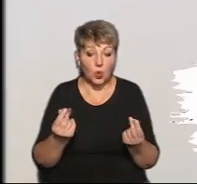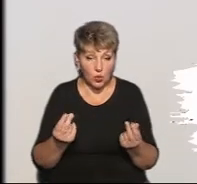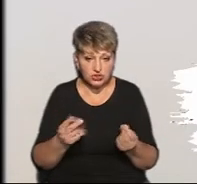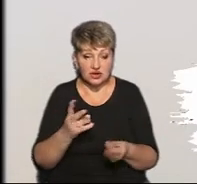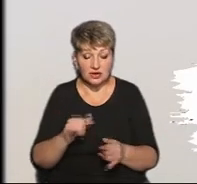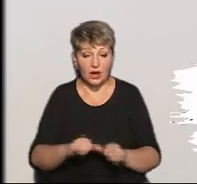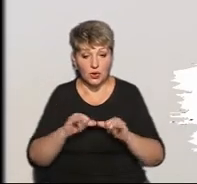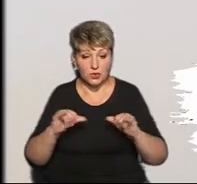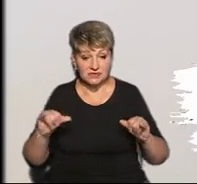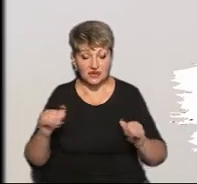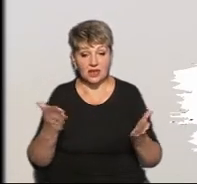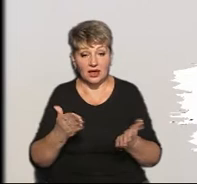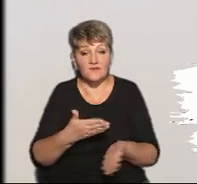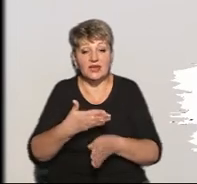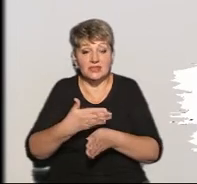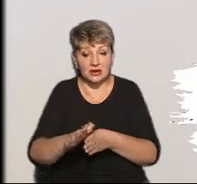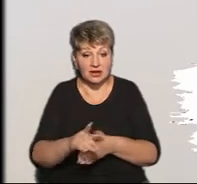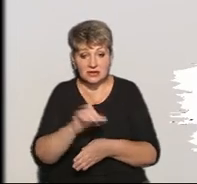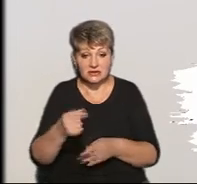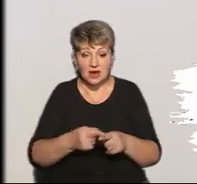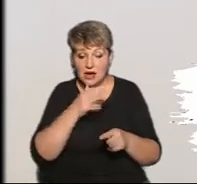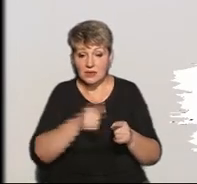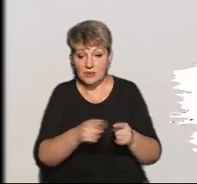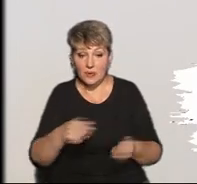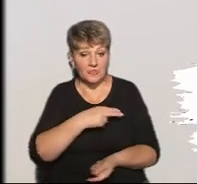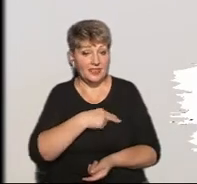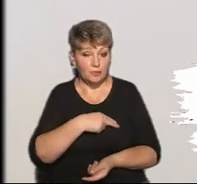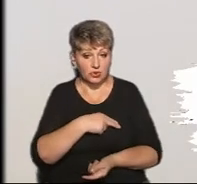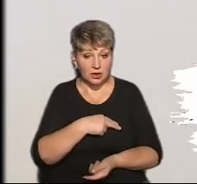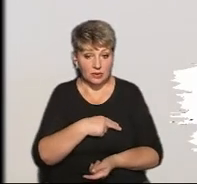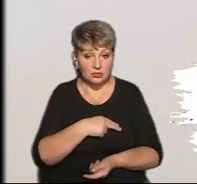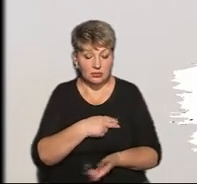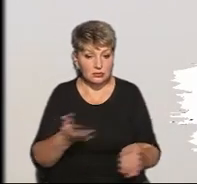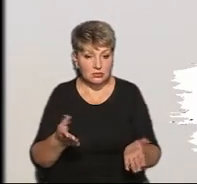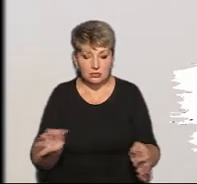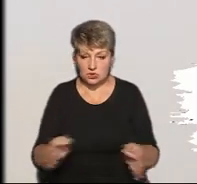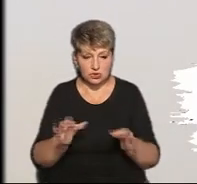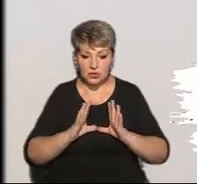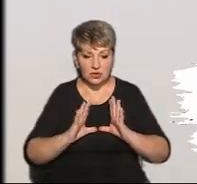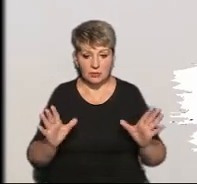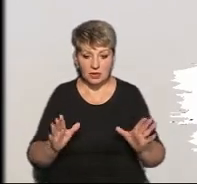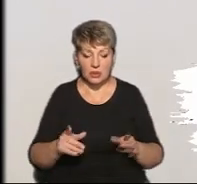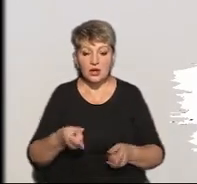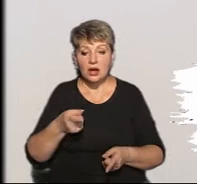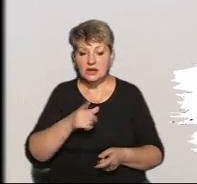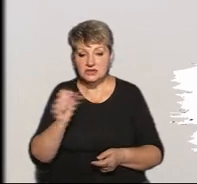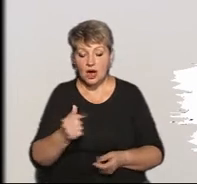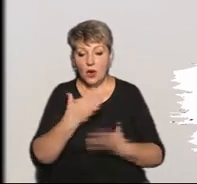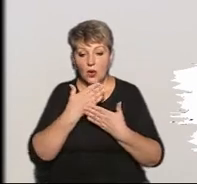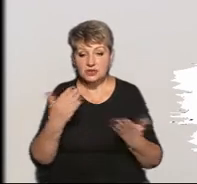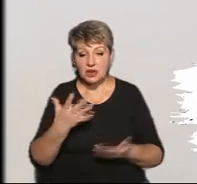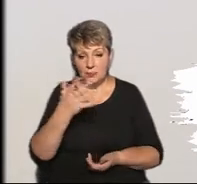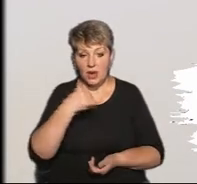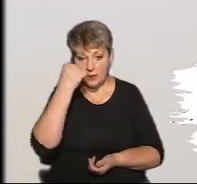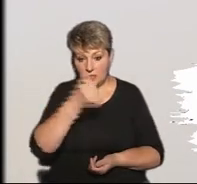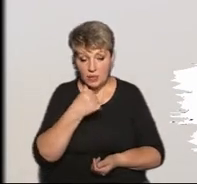позашкільної освіти, які виділялися за цю каденцію депутатами, ну ще таких прецедентів не було. І дійсно за останні 5 років позашкілля